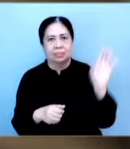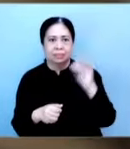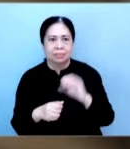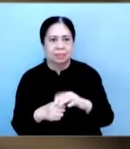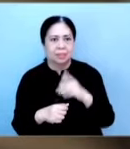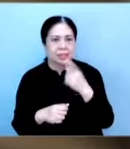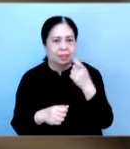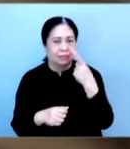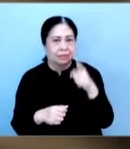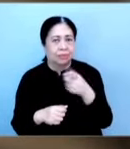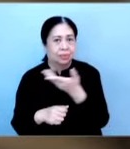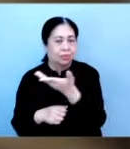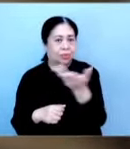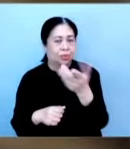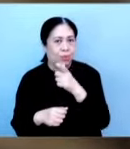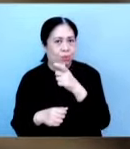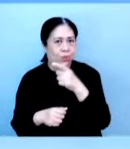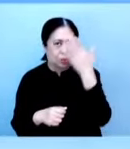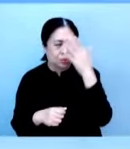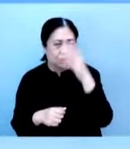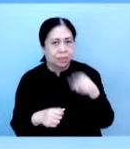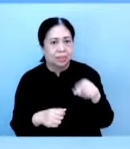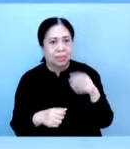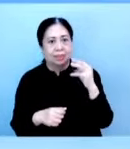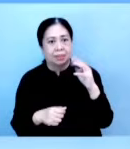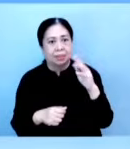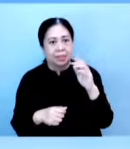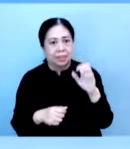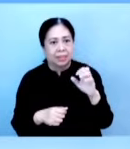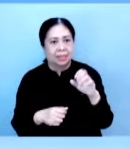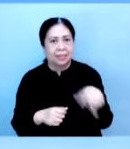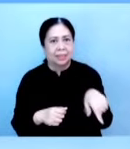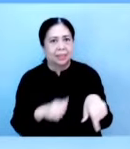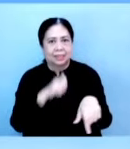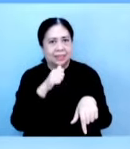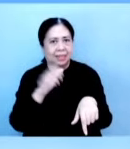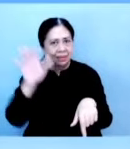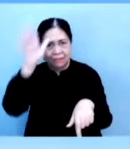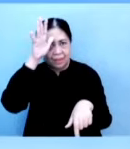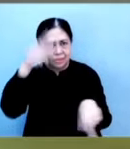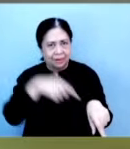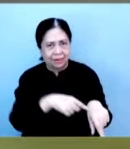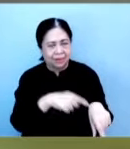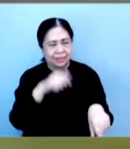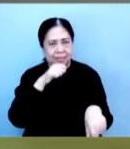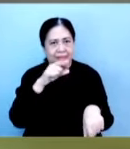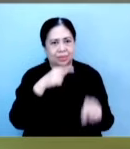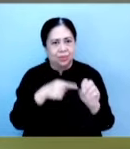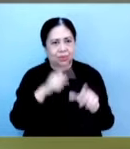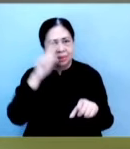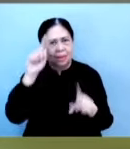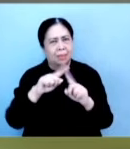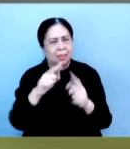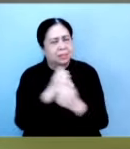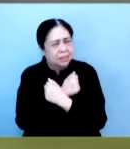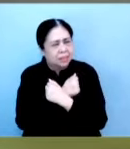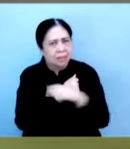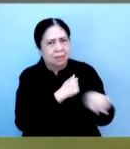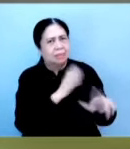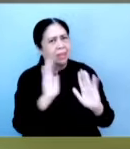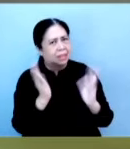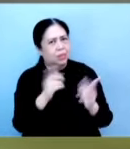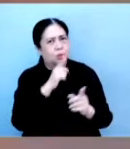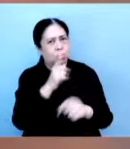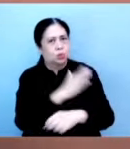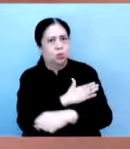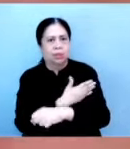para sa mga kapatid nating hindi may alam no si Mikey i not the biological father of evo and yet minahal niya ito Parang tunay niyang